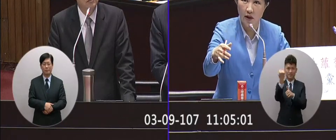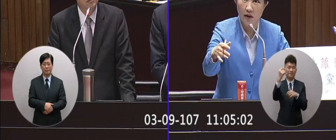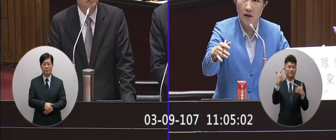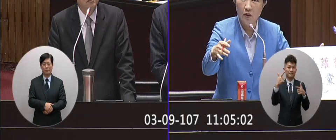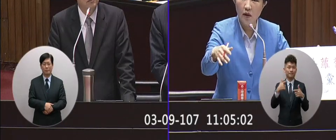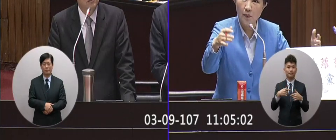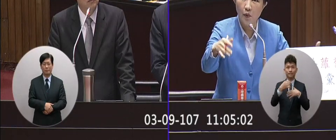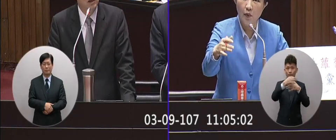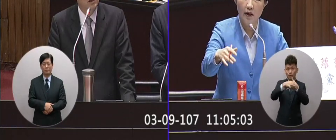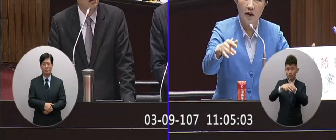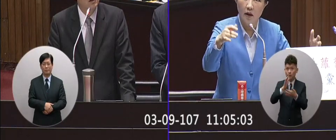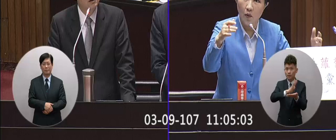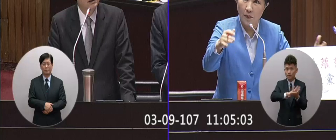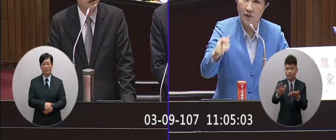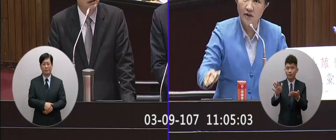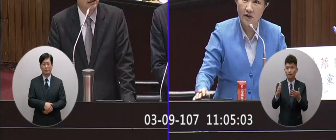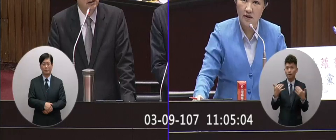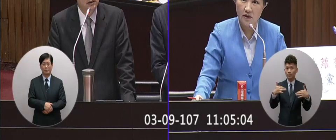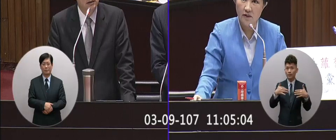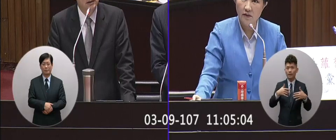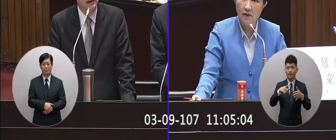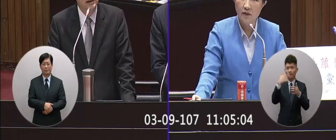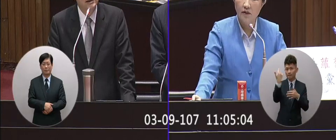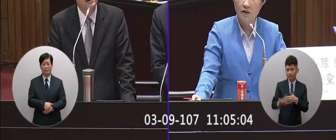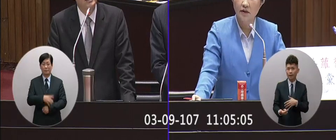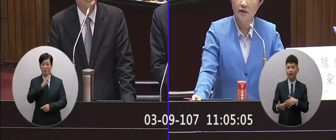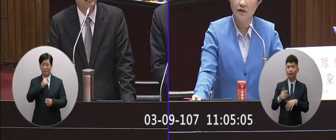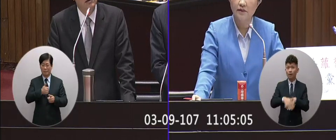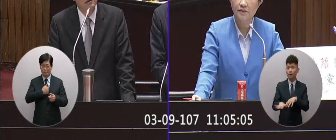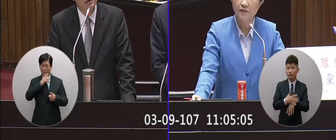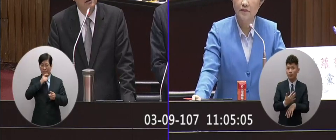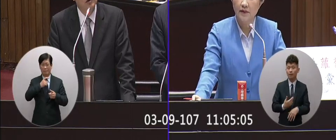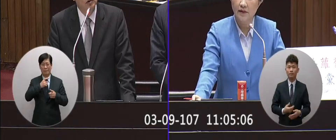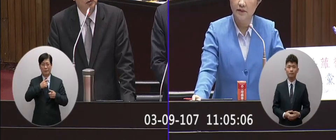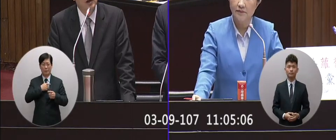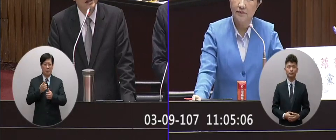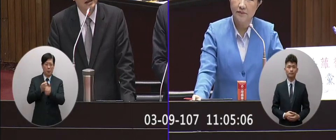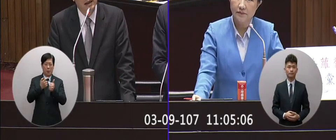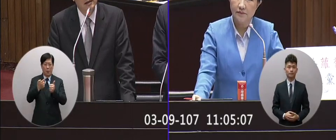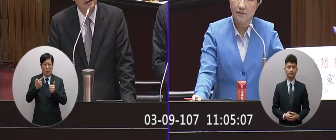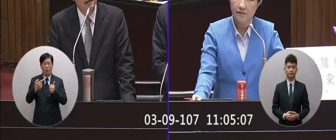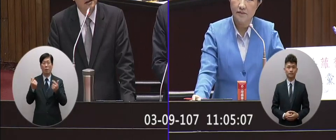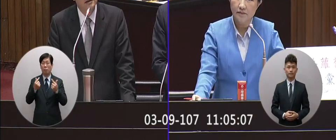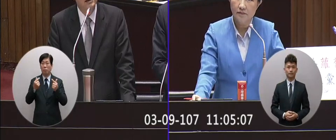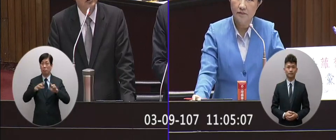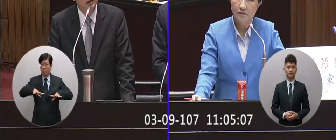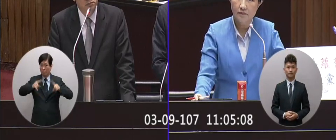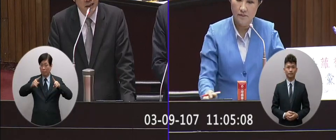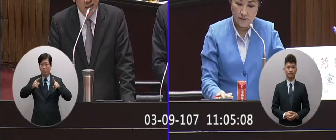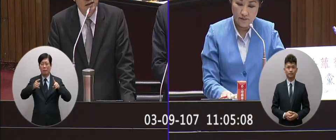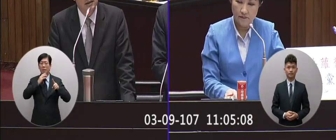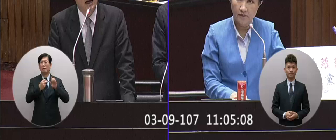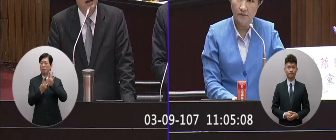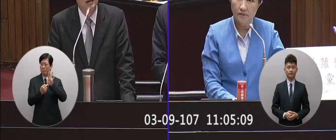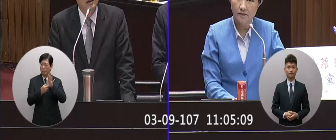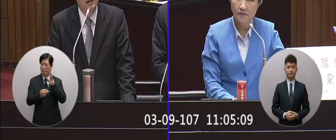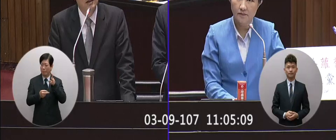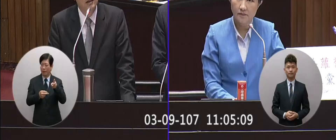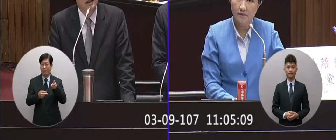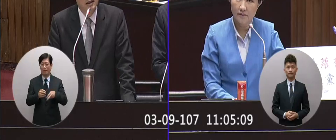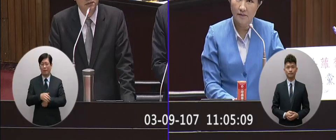五缺会不会缓不济时？ 磁吸是这样的哈，初步看起来这是一个形容的名词